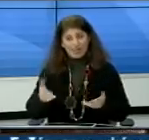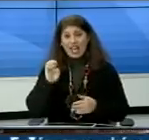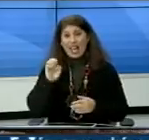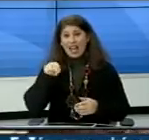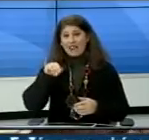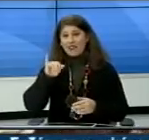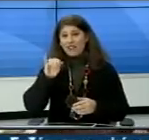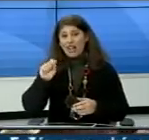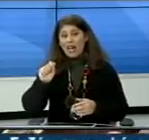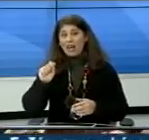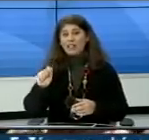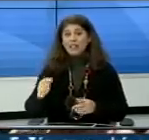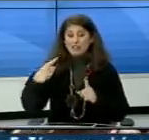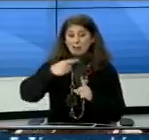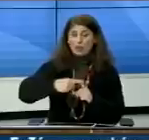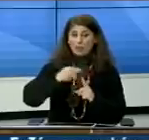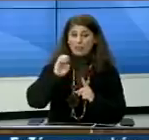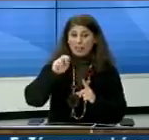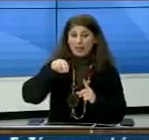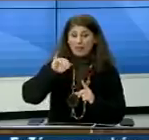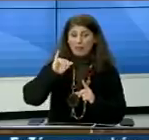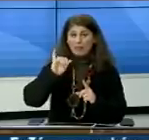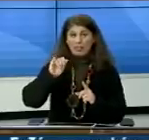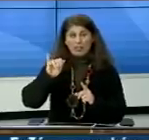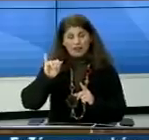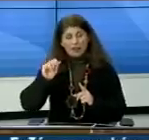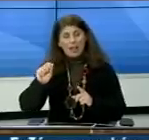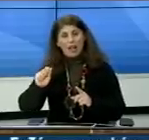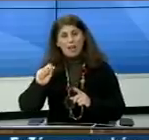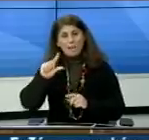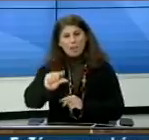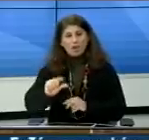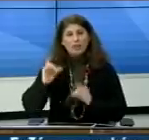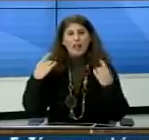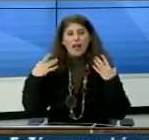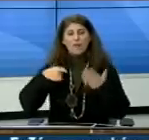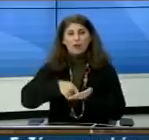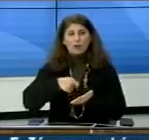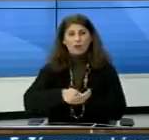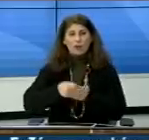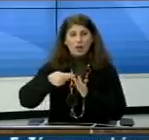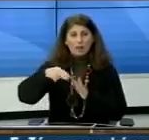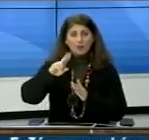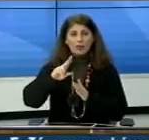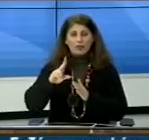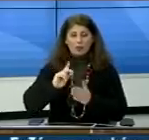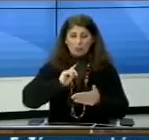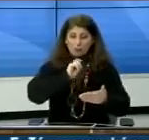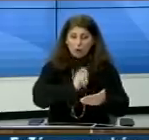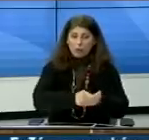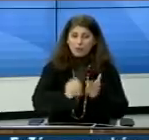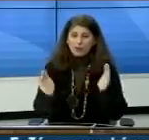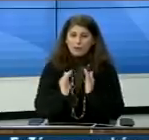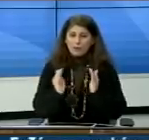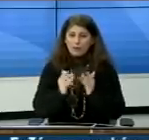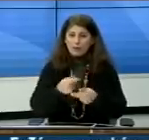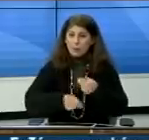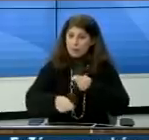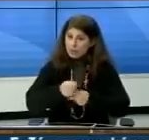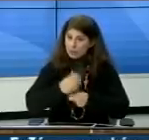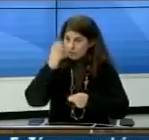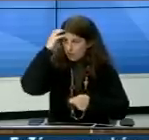το συμπληρωματικό ΕΝΦΙΑ, μειώνοντας το αφορολόγητο, αυξάνοντας την προκαταβολή για τις μικρές επιχειρήσεις, να τα θυμηθούμε και